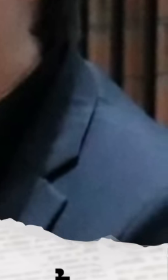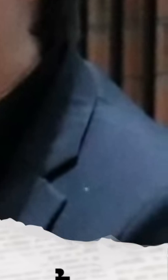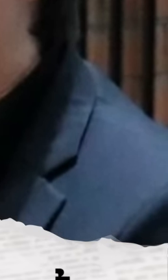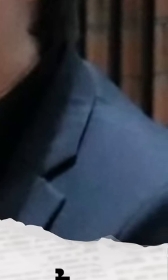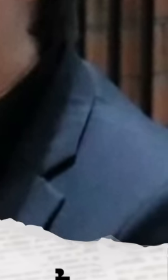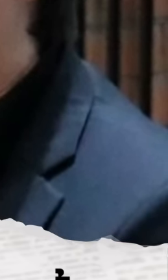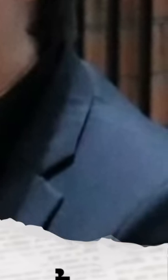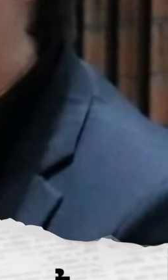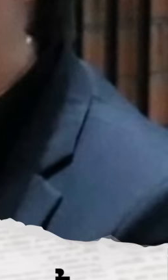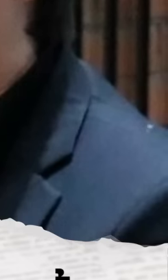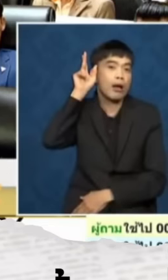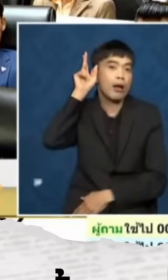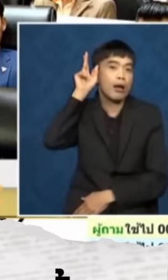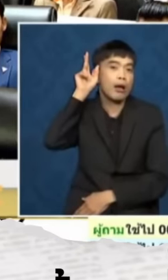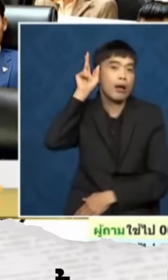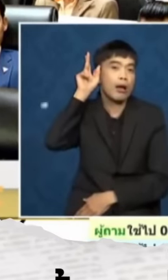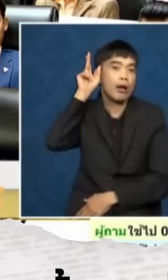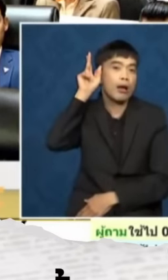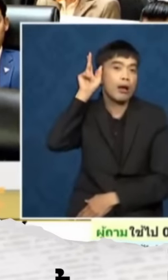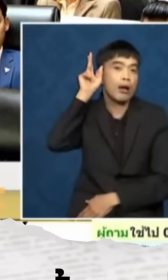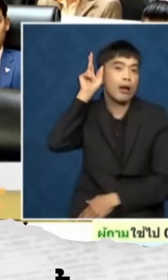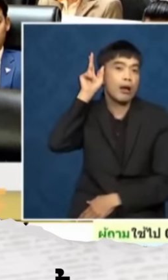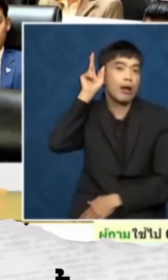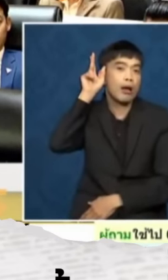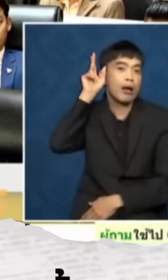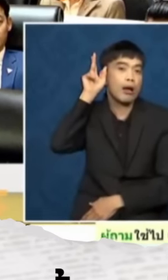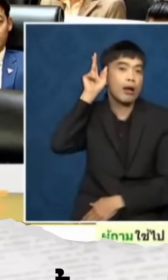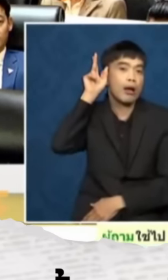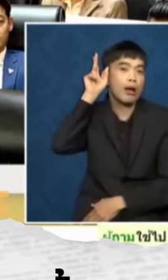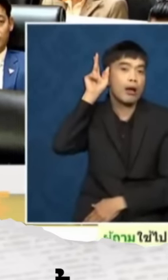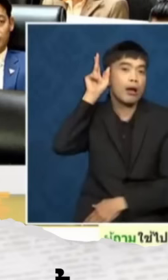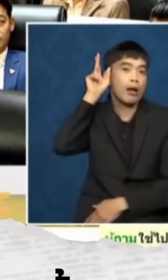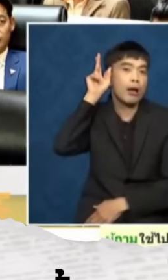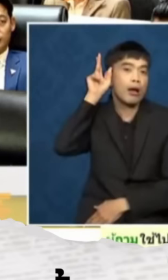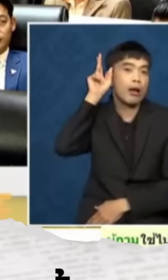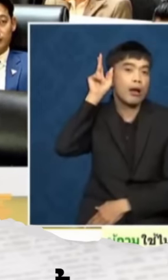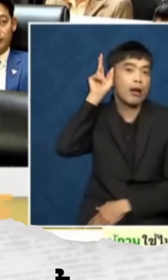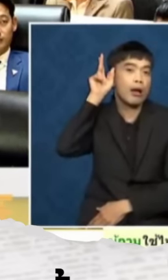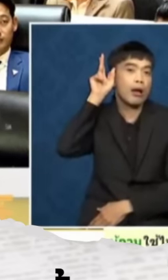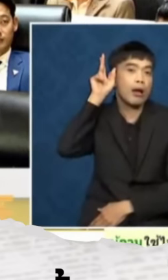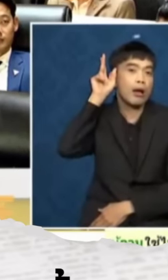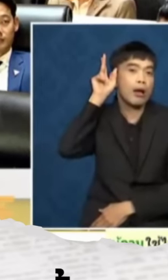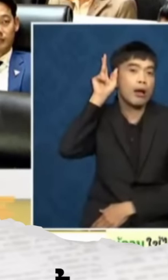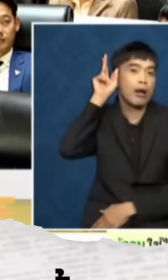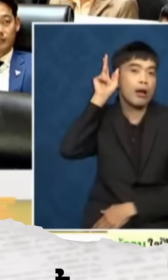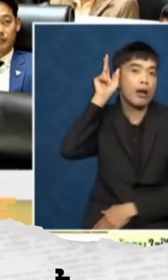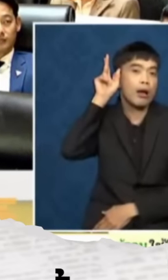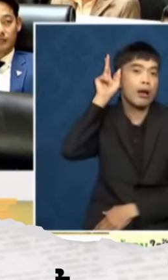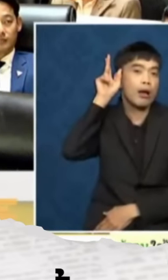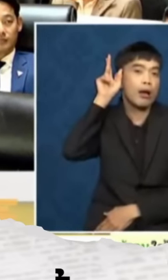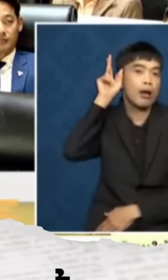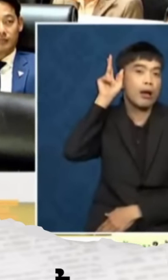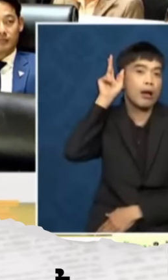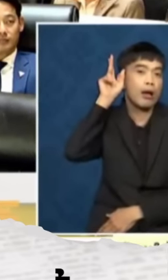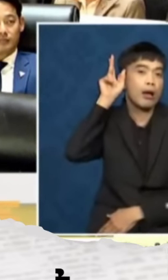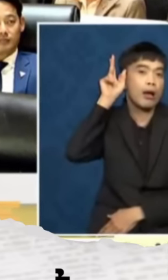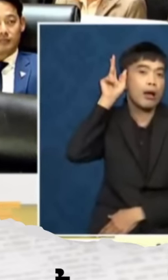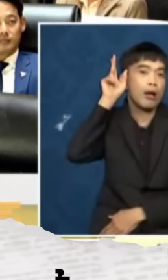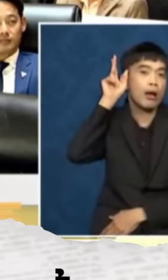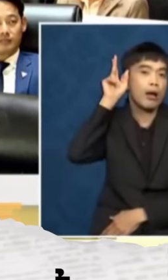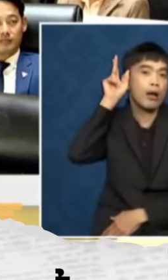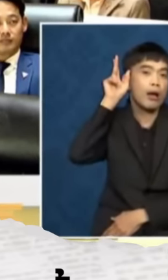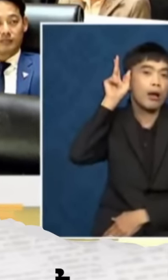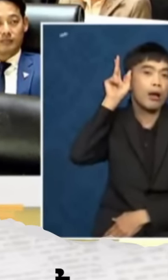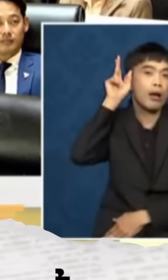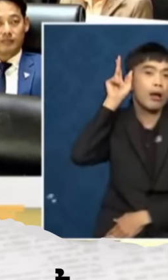คะแนนสุขภาพของนายทักษิณเนี่ยก็ทำให้นายวันมูฮัมหมัดนอนะกล่าวว่าถามไปแล้วรัฐมนตรีจะตอบหรือไม่ตอบก็ได้แต่ว่านายรัง